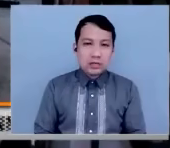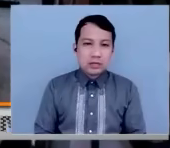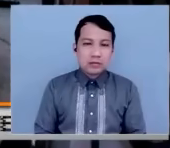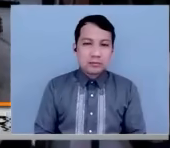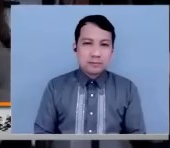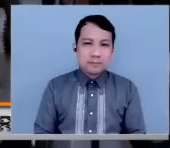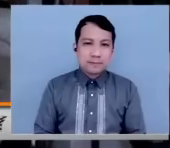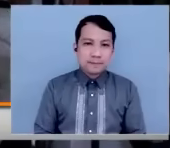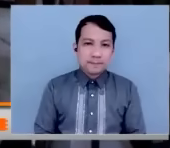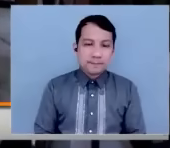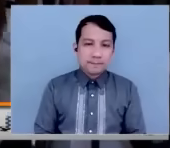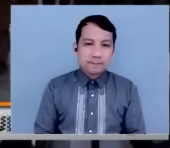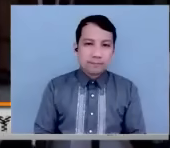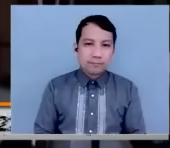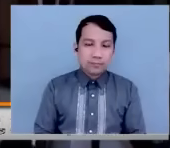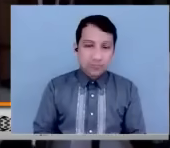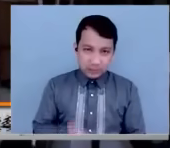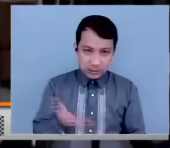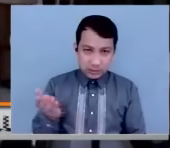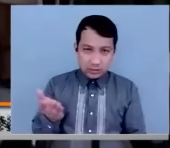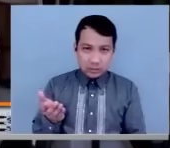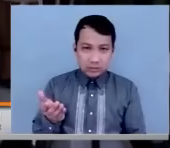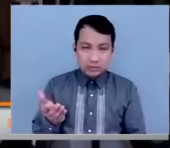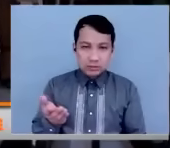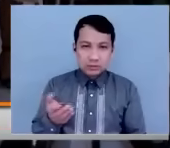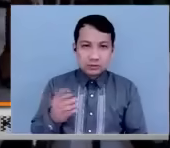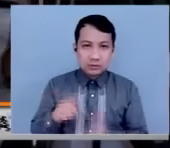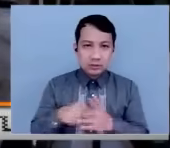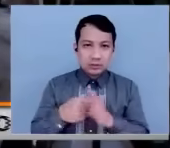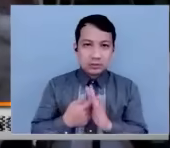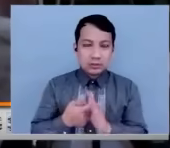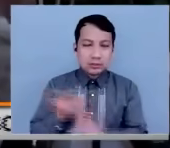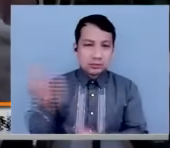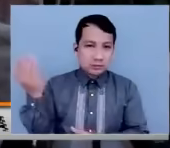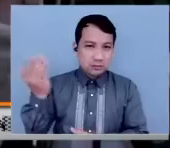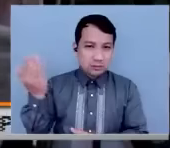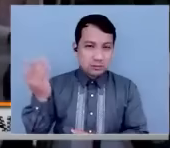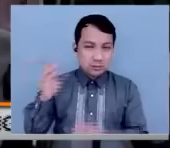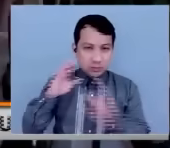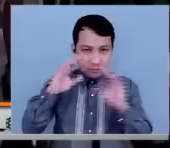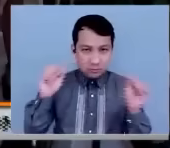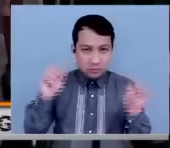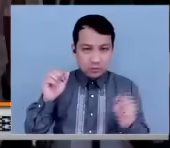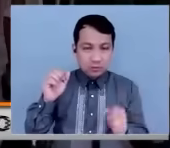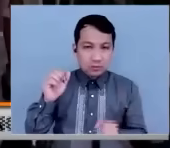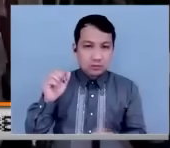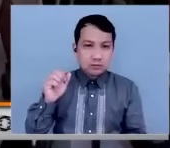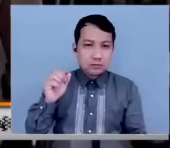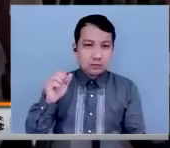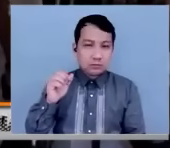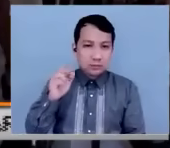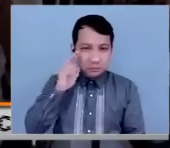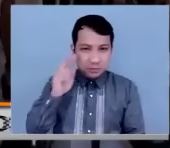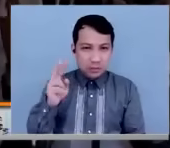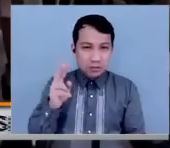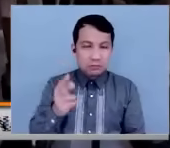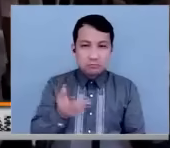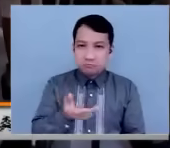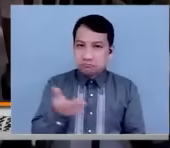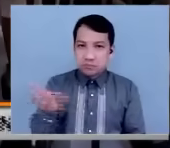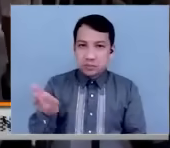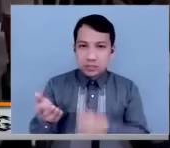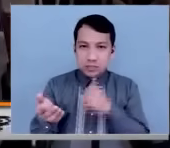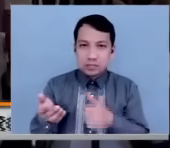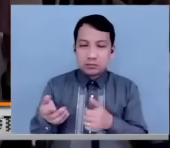Rosa boka umpisa ng Talumpati ni Pangulong Marcos kapansin-pansin kanina na hindi na nabanggit si